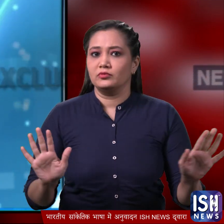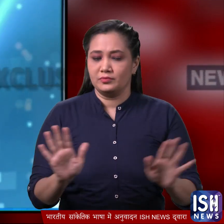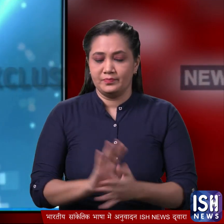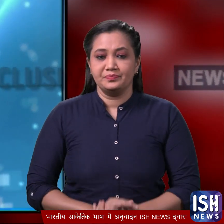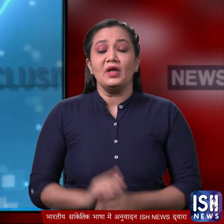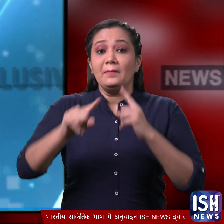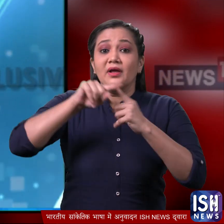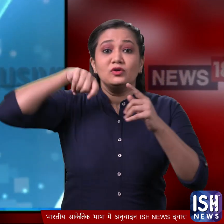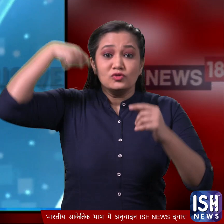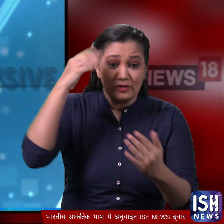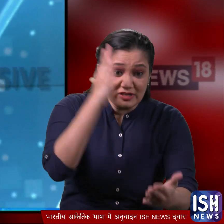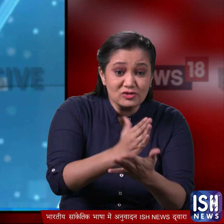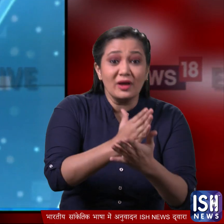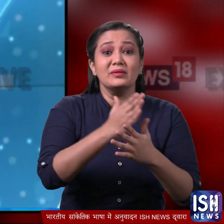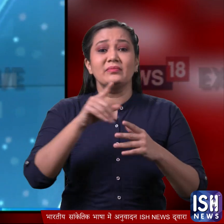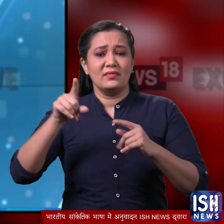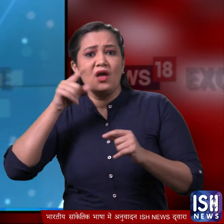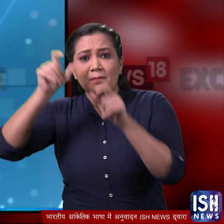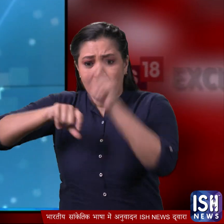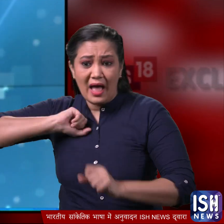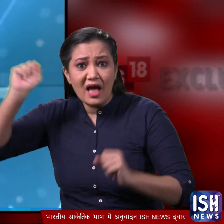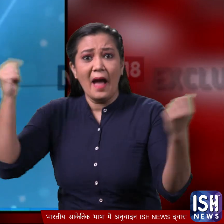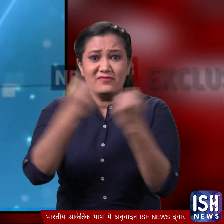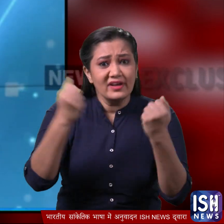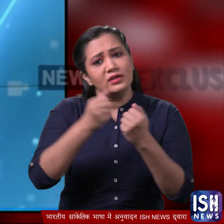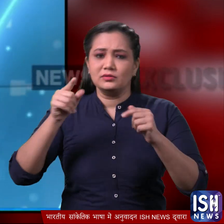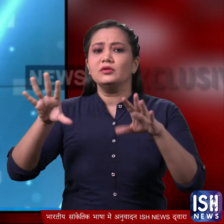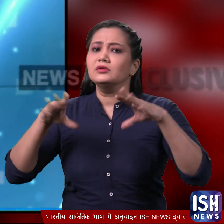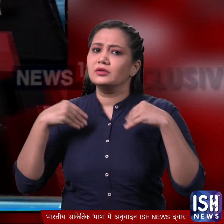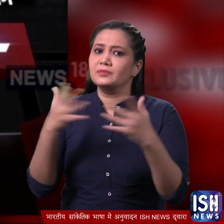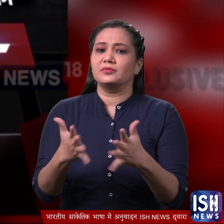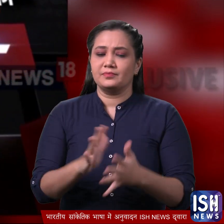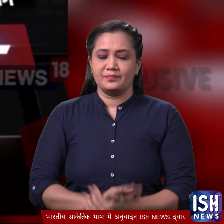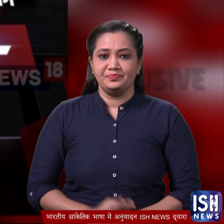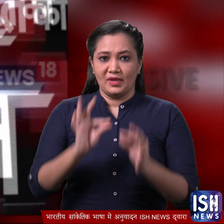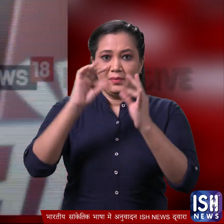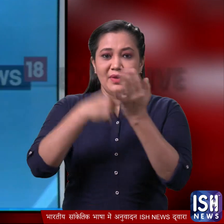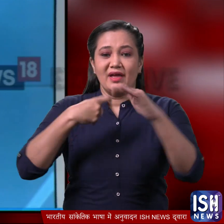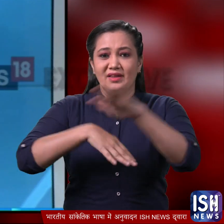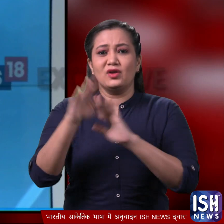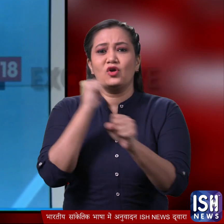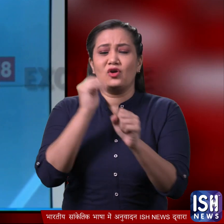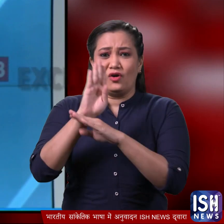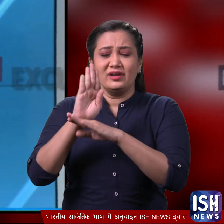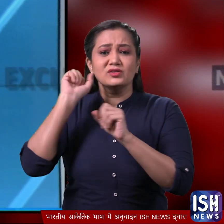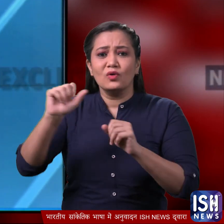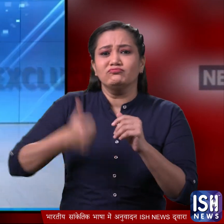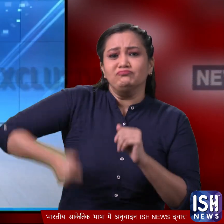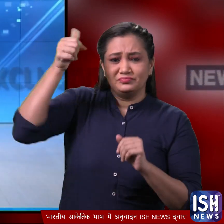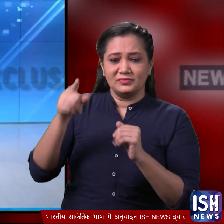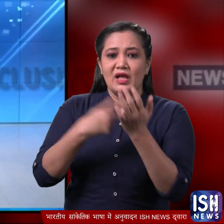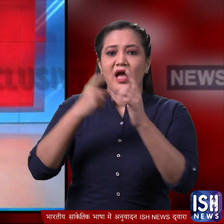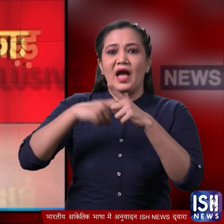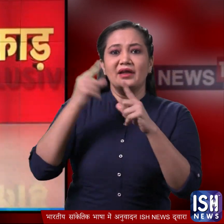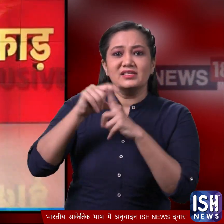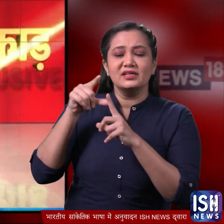की इजाजत नहीं देगी, लेकिन शूटिंग रुकवाने के लिए हिंसा करने वालों को भी बख्शा नहीं जाएगा। बिहार कांग्रेस के प्रभारी भक्तचरण दास को